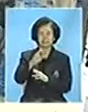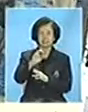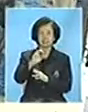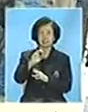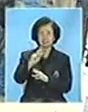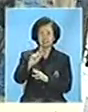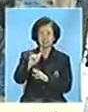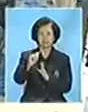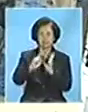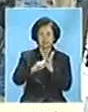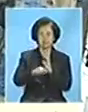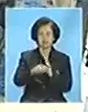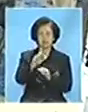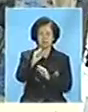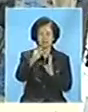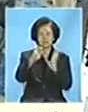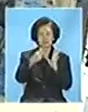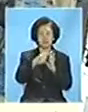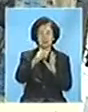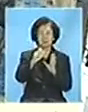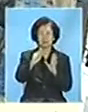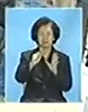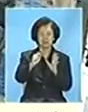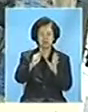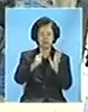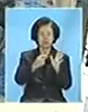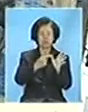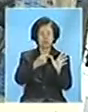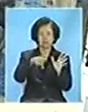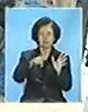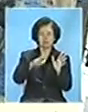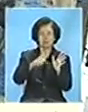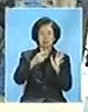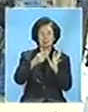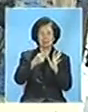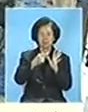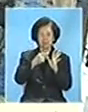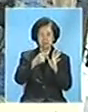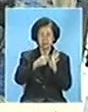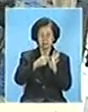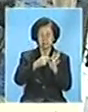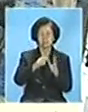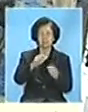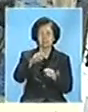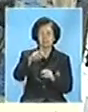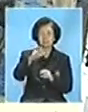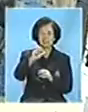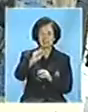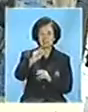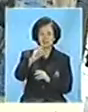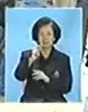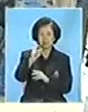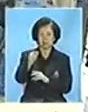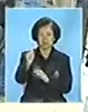ชไกรนายโสพลศรีมาเร็กพลตำรวจตรีองอาสุวรรณสิ